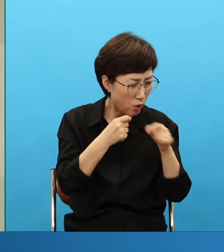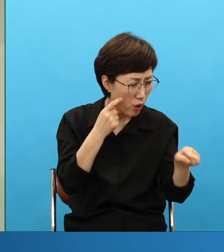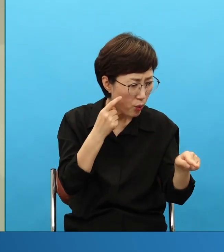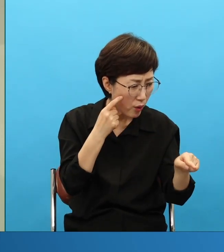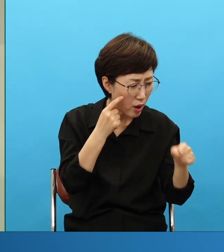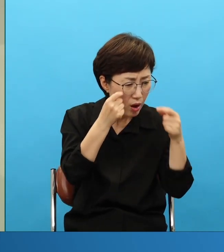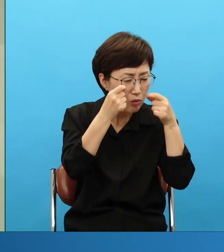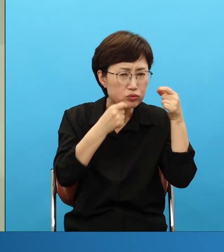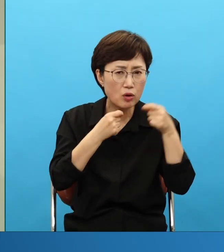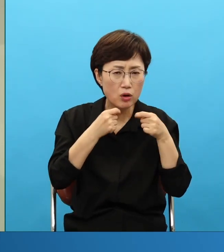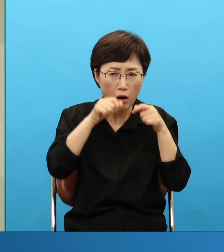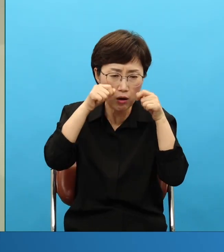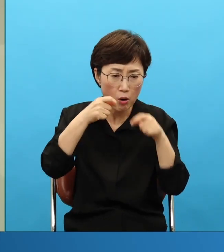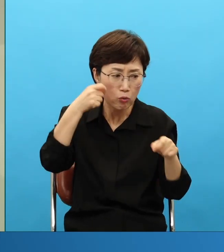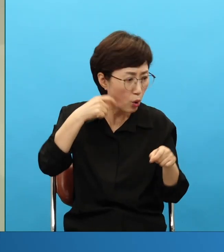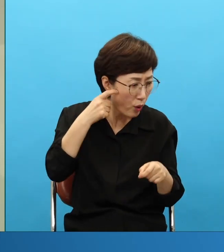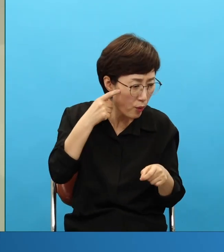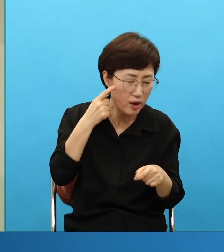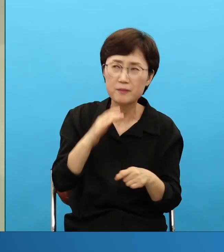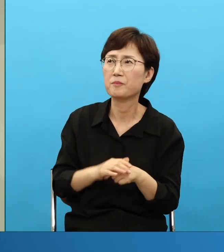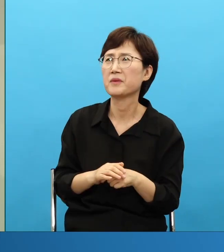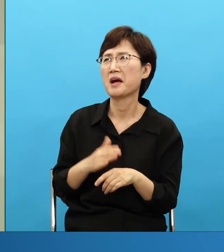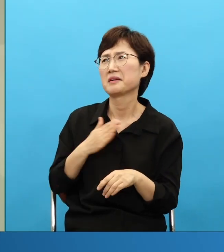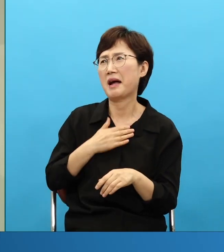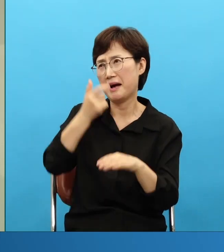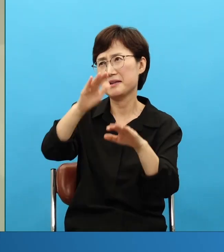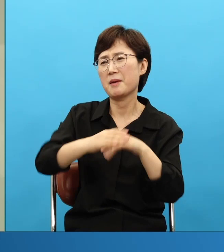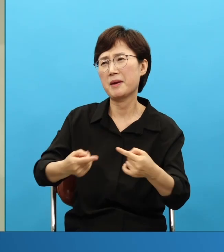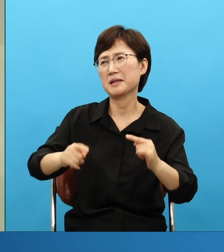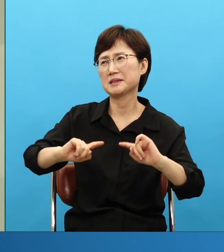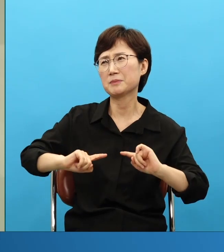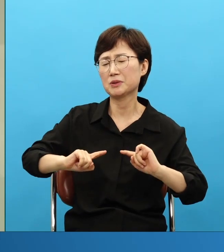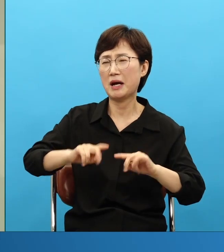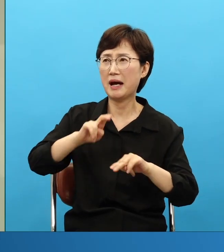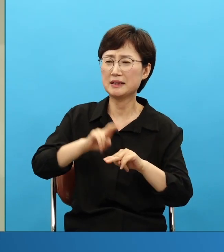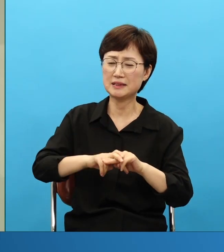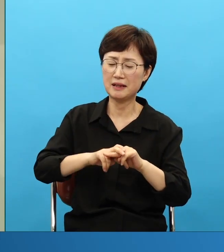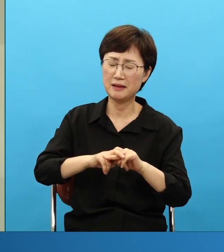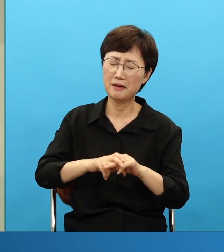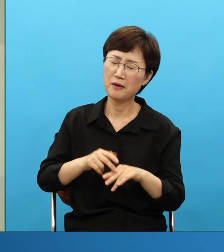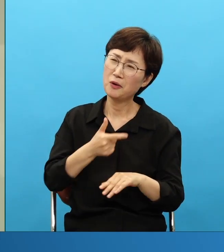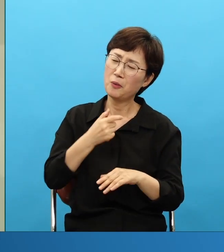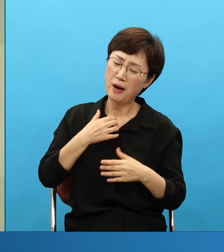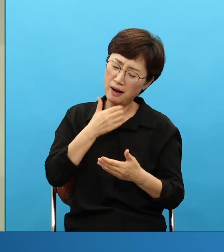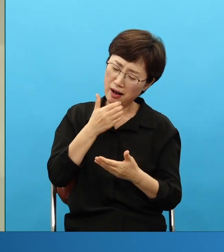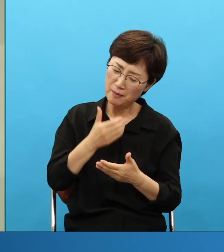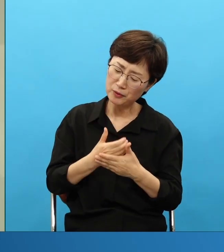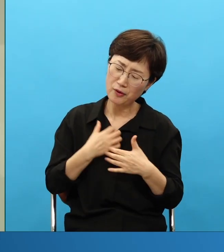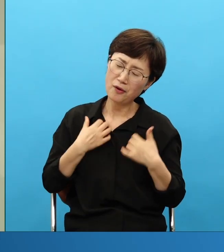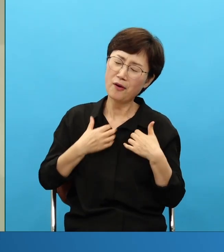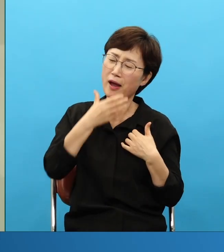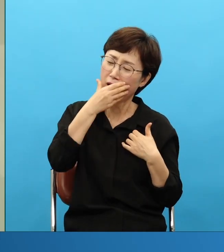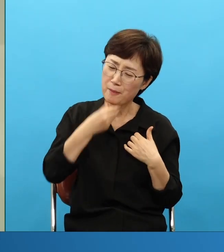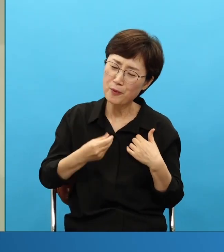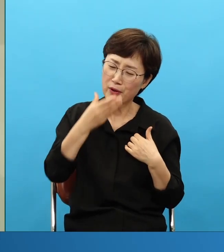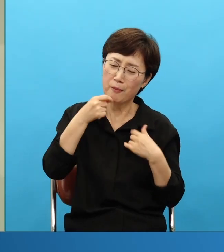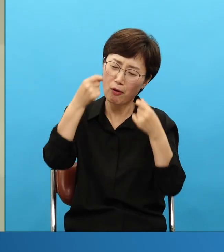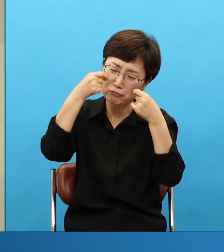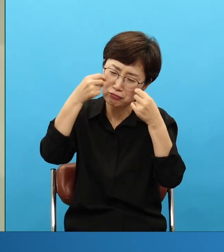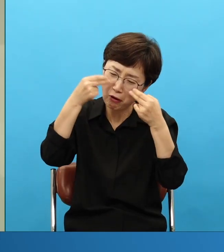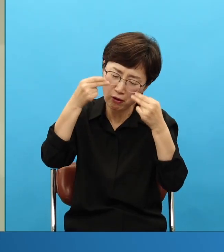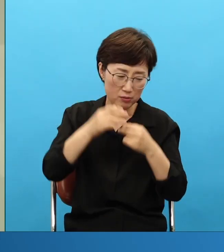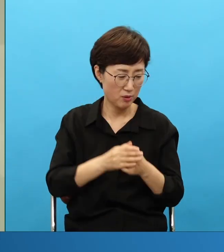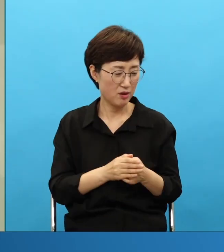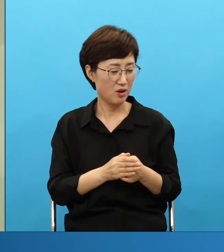next to her and she was crying. 그 왜 우느니까 예배 드리는 게 너무 행복해서. And I asked her, why are you crying? She says, it's such a joy to be able to worship.